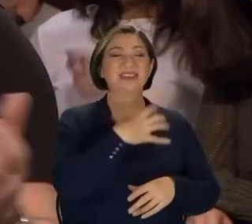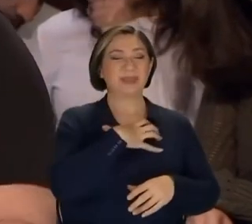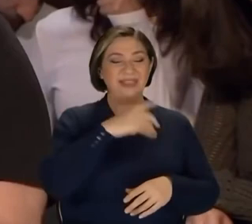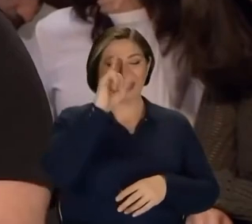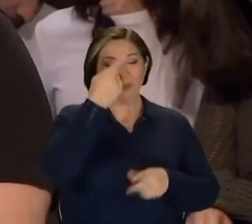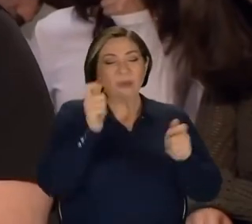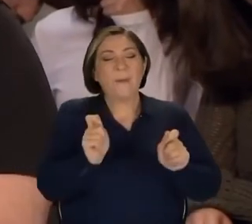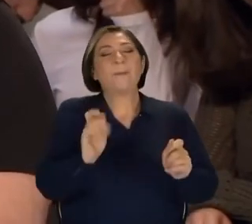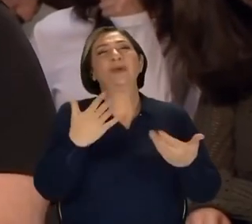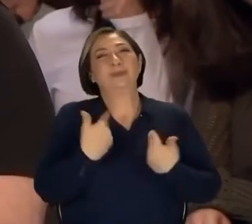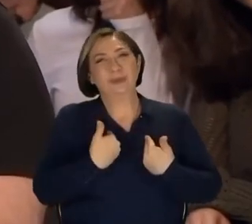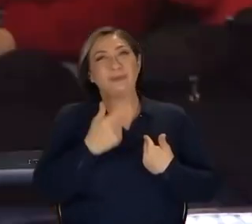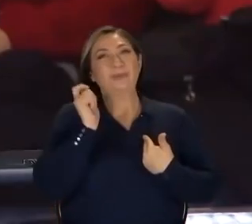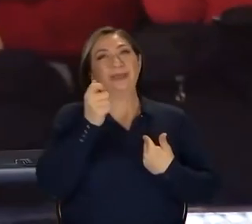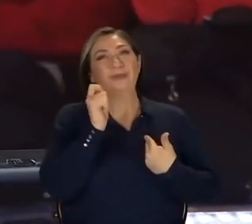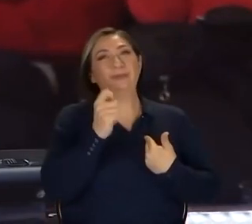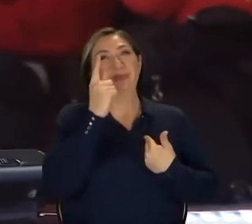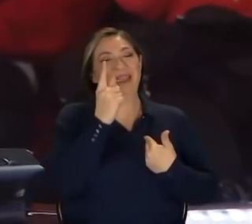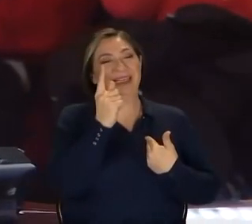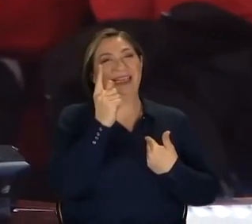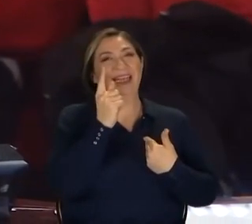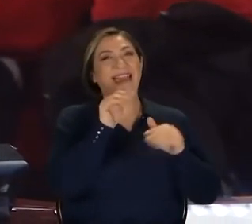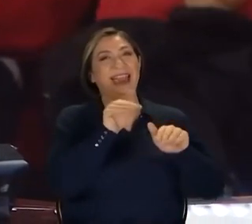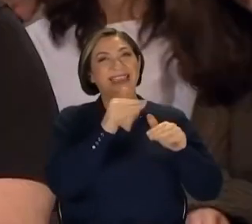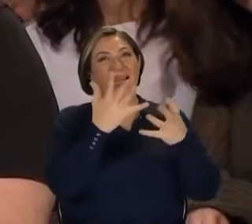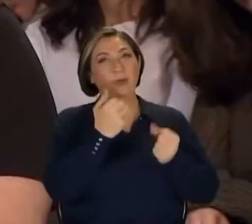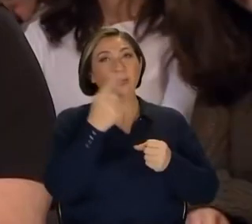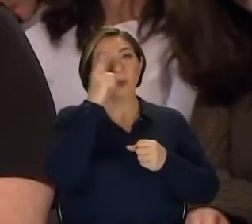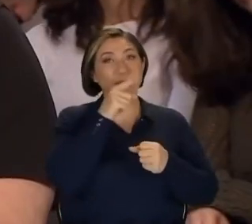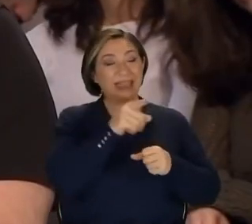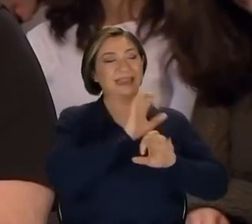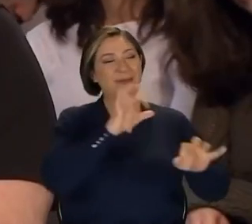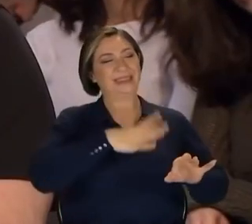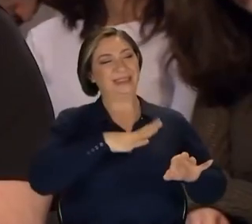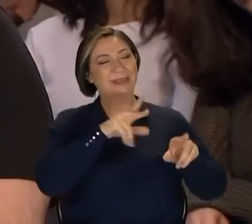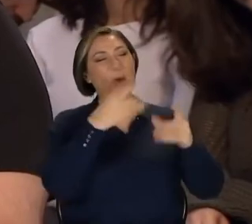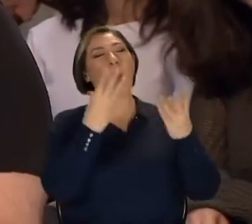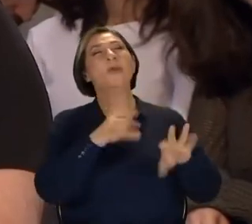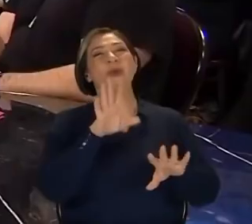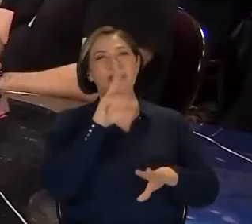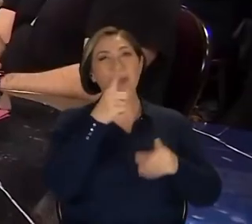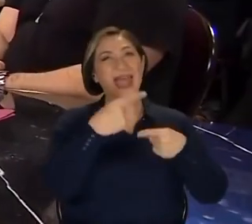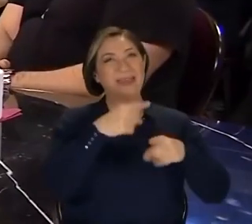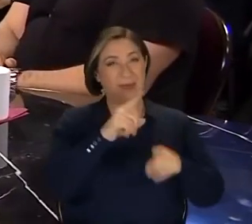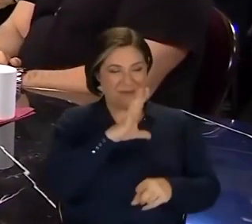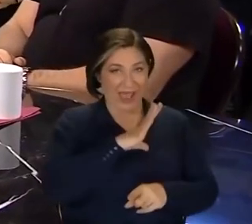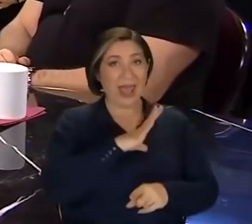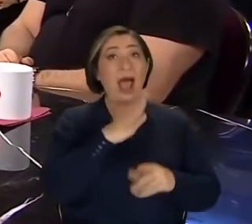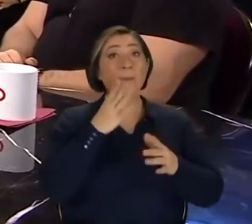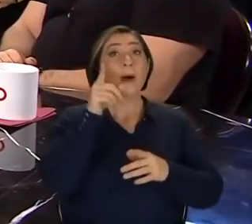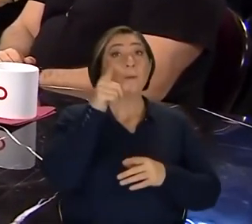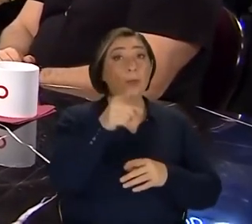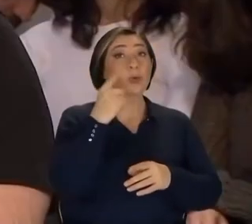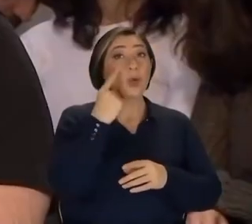tek başımıza yapamıyoruz. Mecbur bir destek alıyoruz. Onun için tam istediğimiz gibi olmuyor diye bir espri vardır. Ama